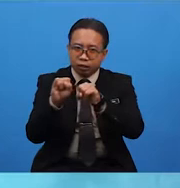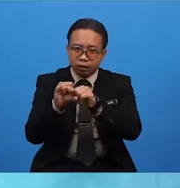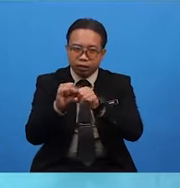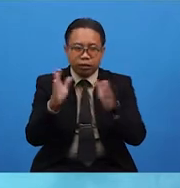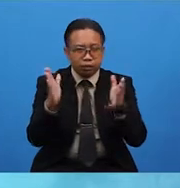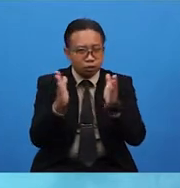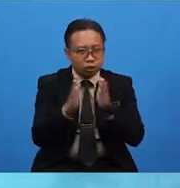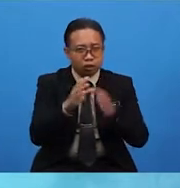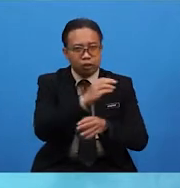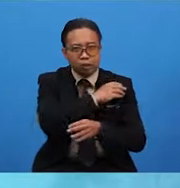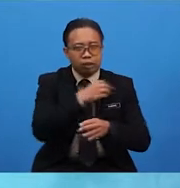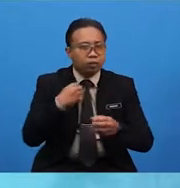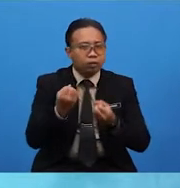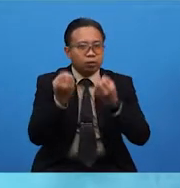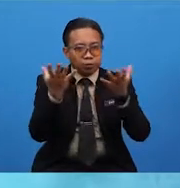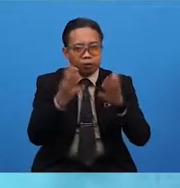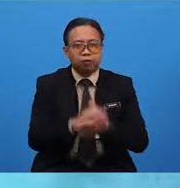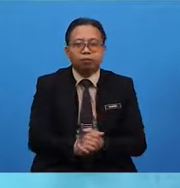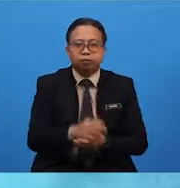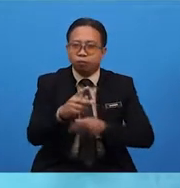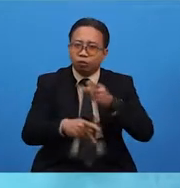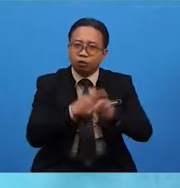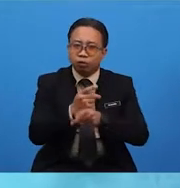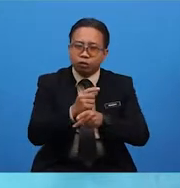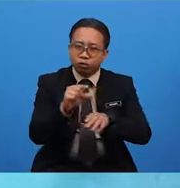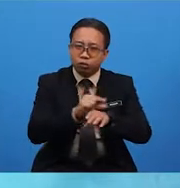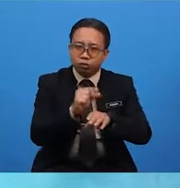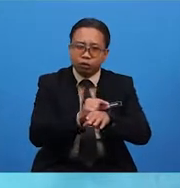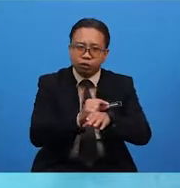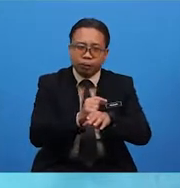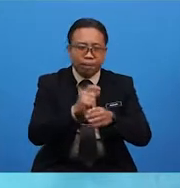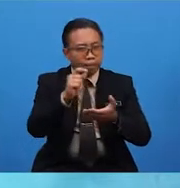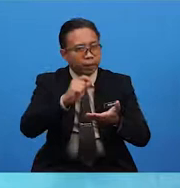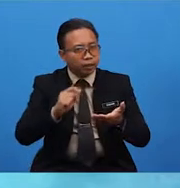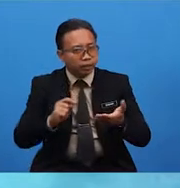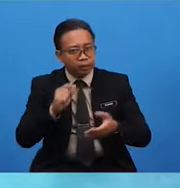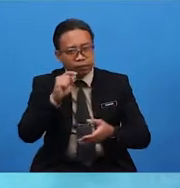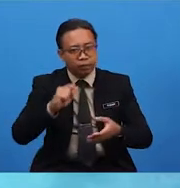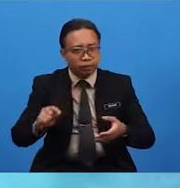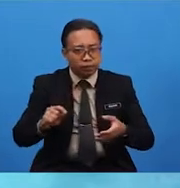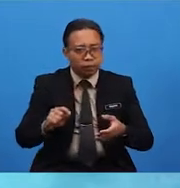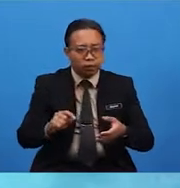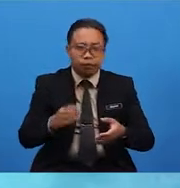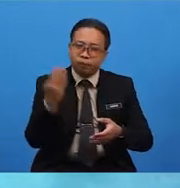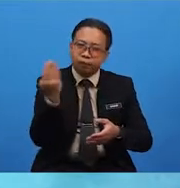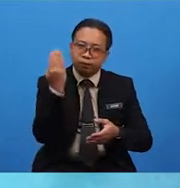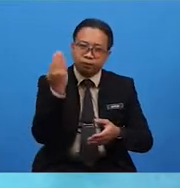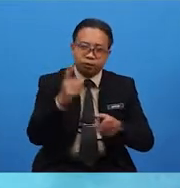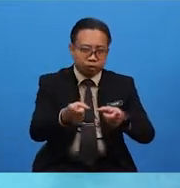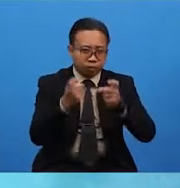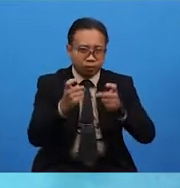proses ini menekankan penggunaan teknik lakaran pensil atau pena secara ringkas dan